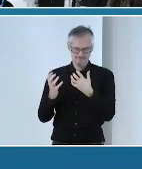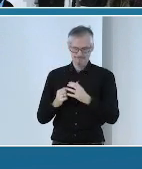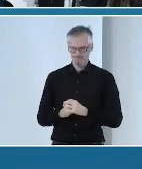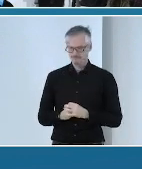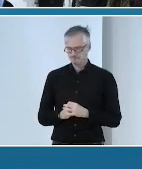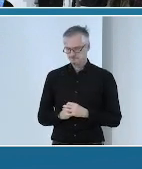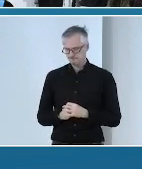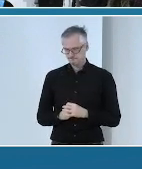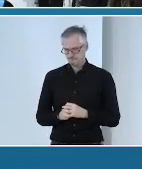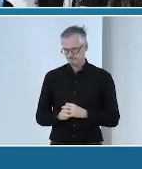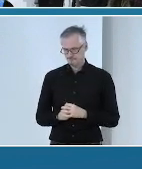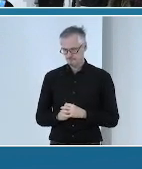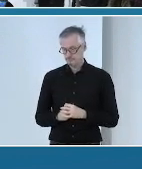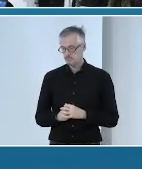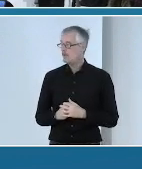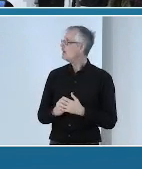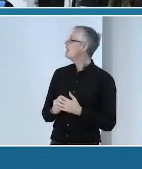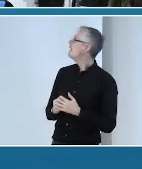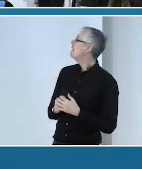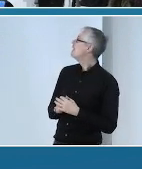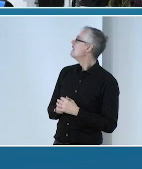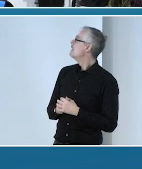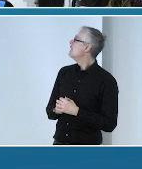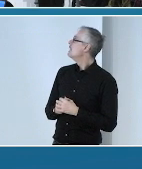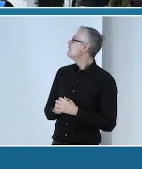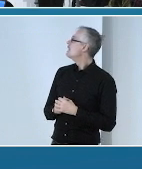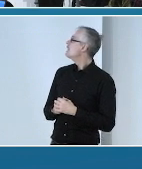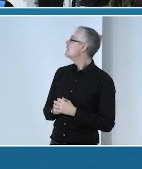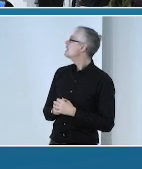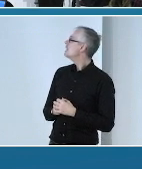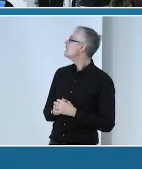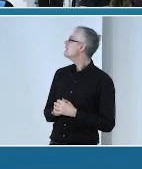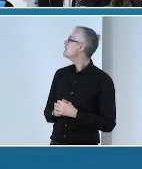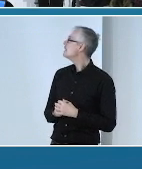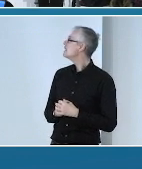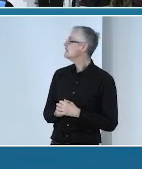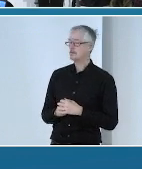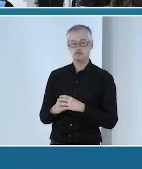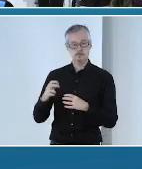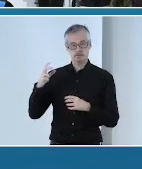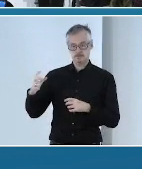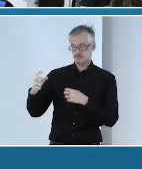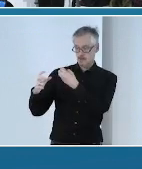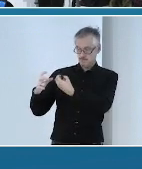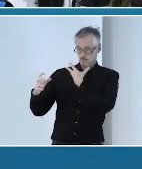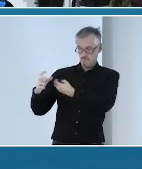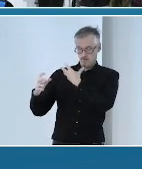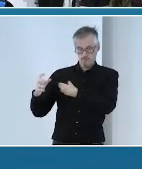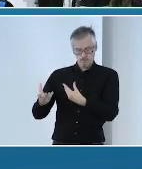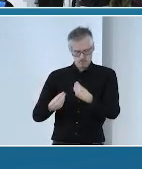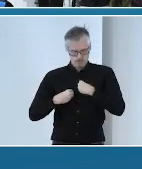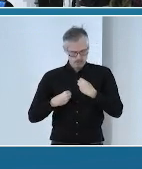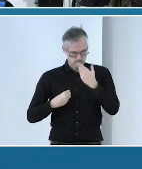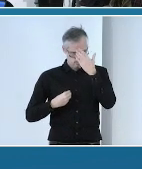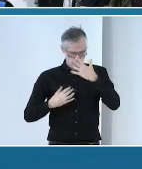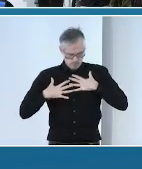Donc, les informations vestibulaires, on l'a dit souvent, elles contribuent au développement de la conscience de soi, à la